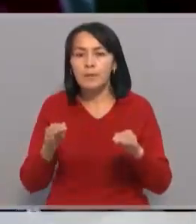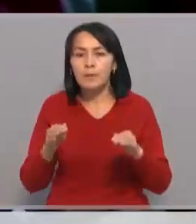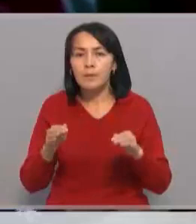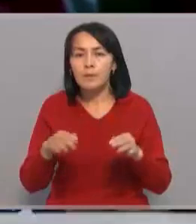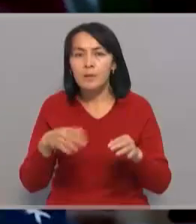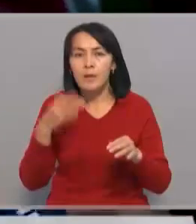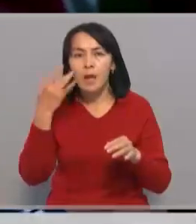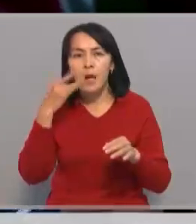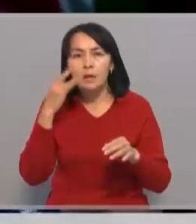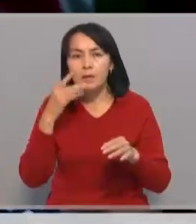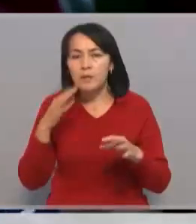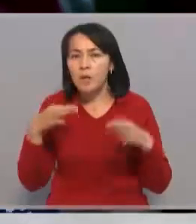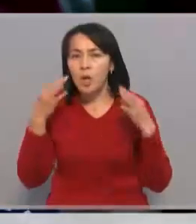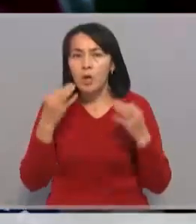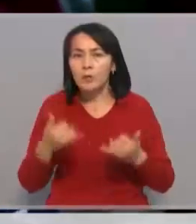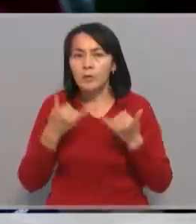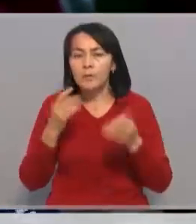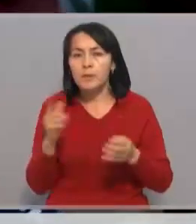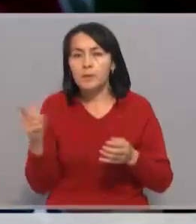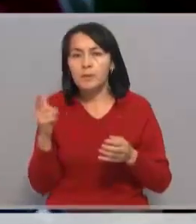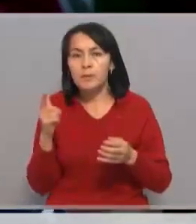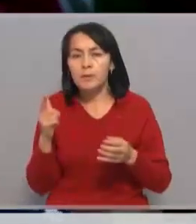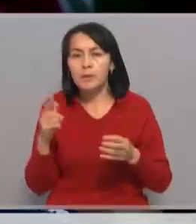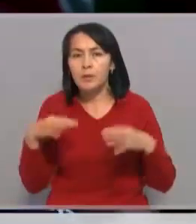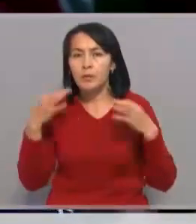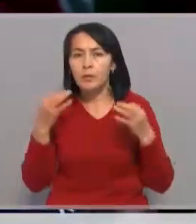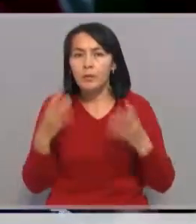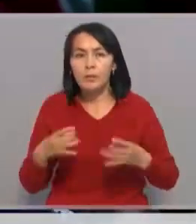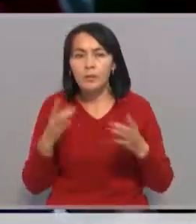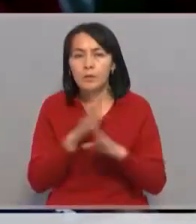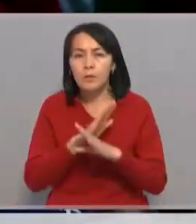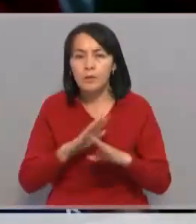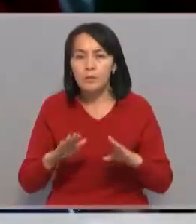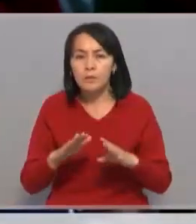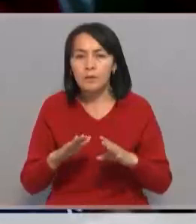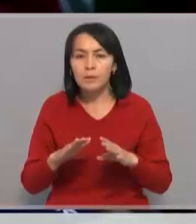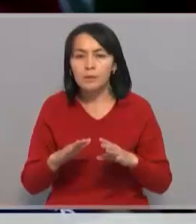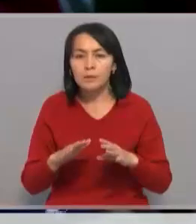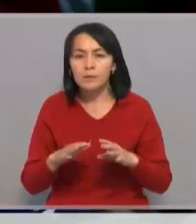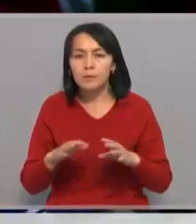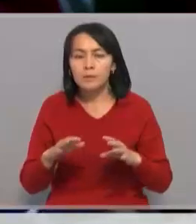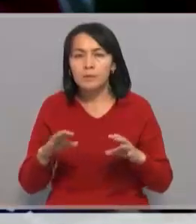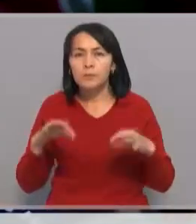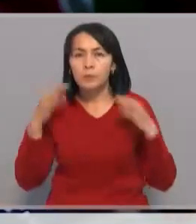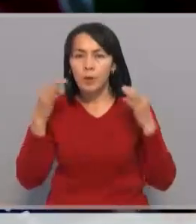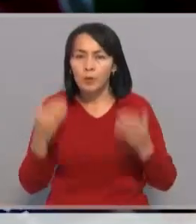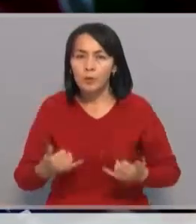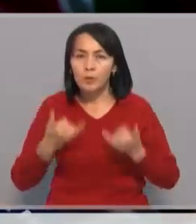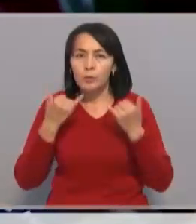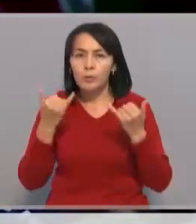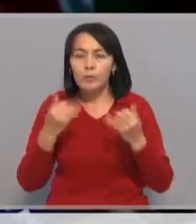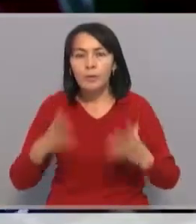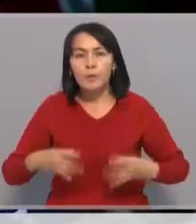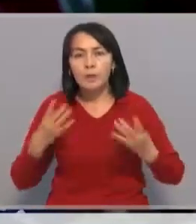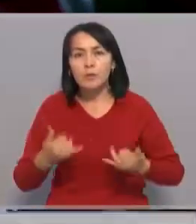деп құттықтамаса, бір-бірімізді біз туған күніңмен, мерекеңмен деп қоя салмасақ, туған күнің құтты болсын, мерекеңіз